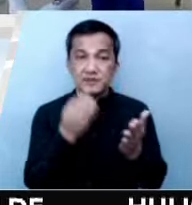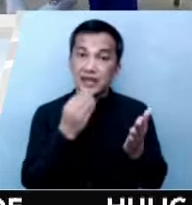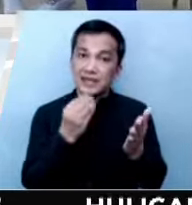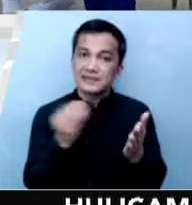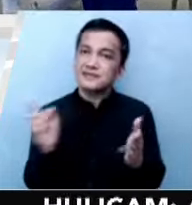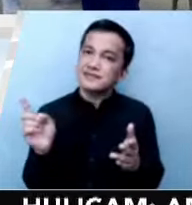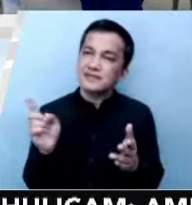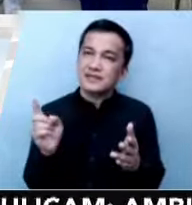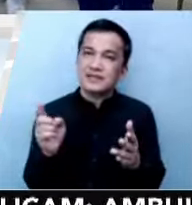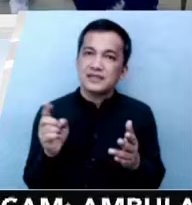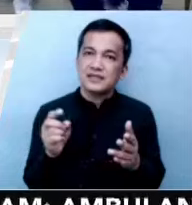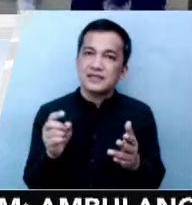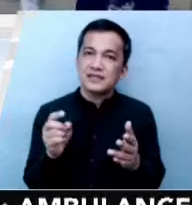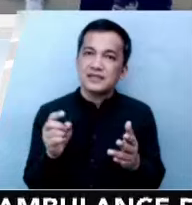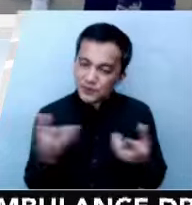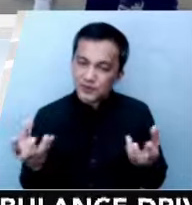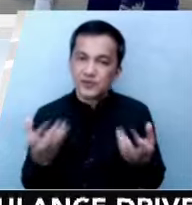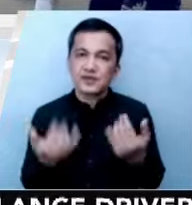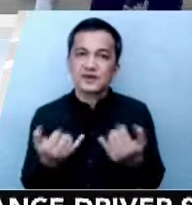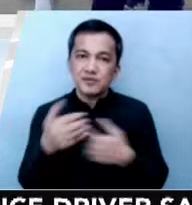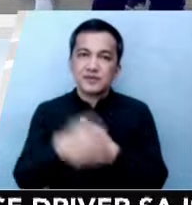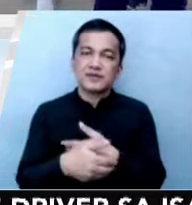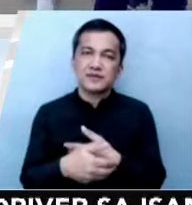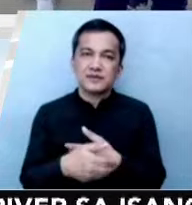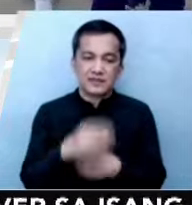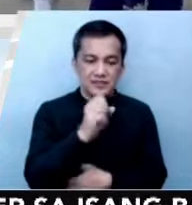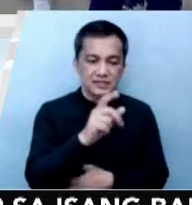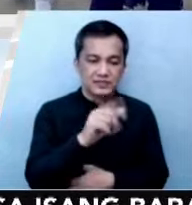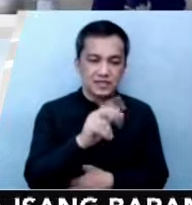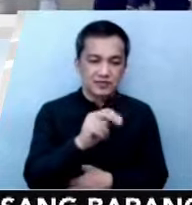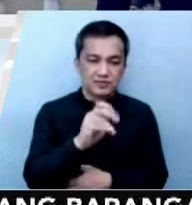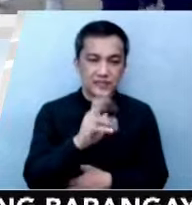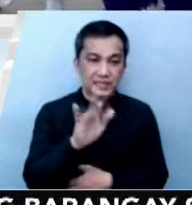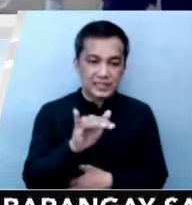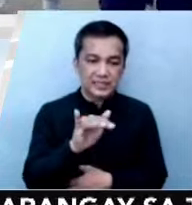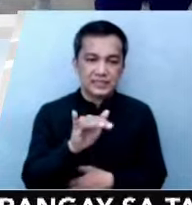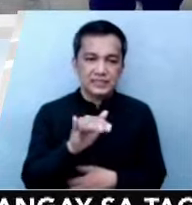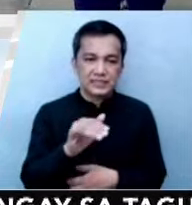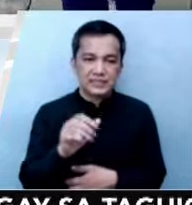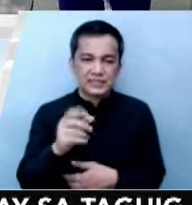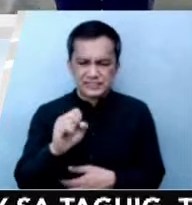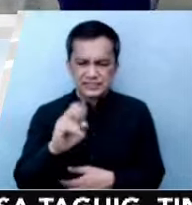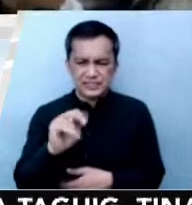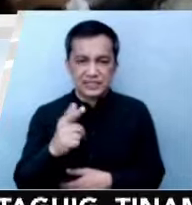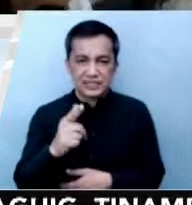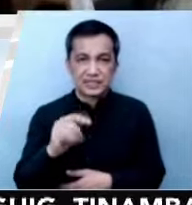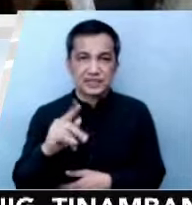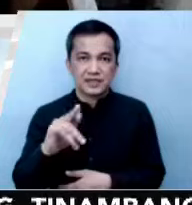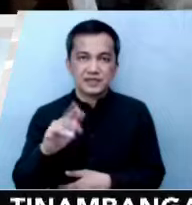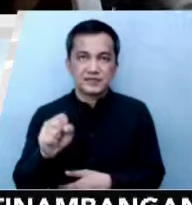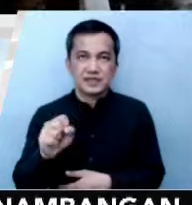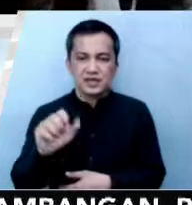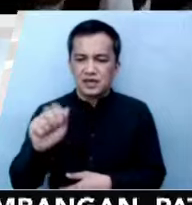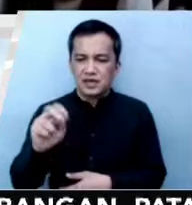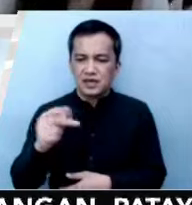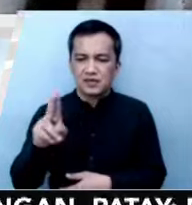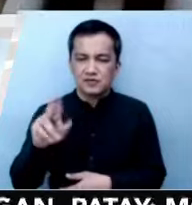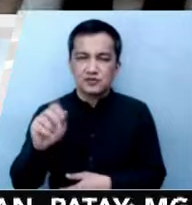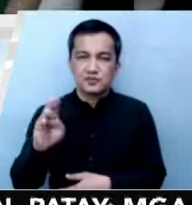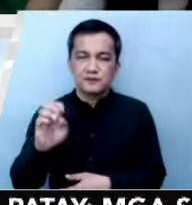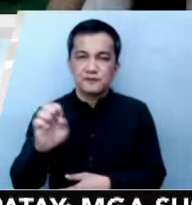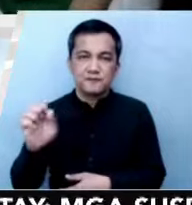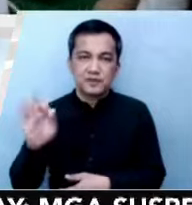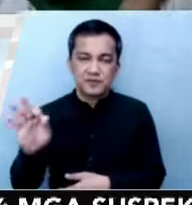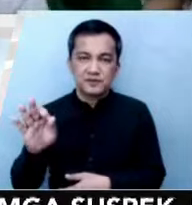ulam ngayong gabi ay salmon belly na sinigang sa kamyas, may Angus beef at ang dessert nila ay